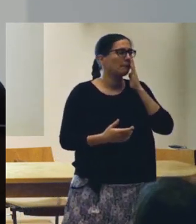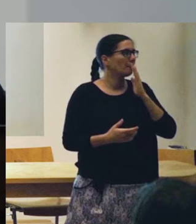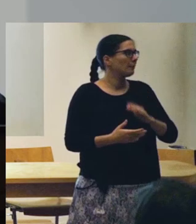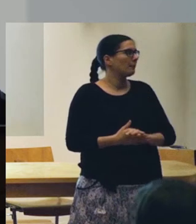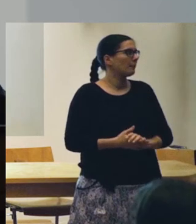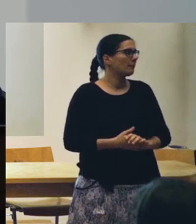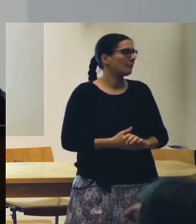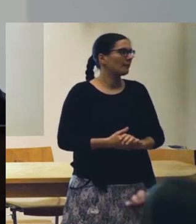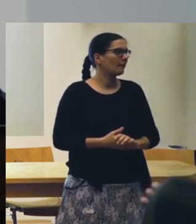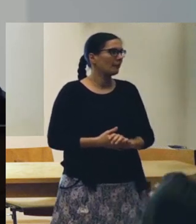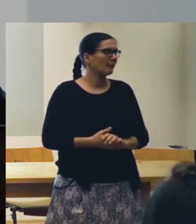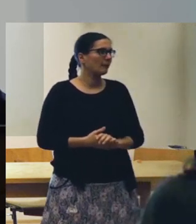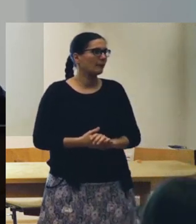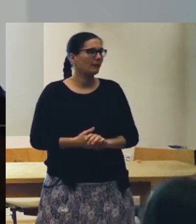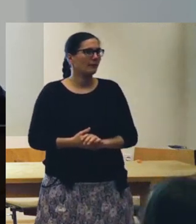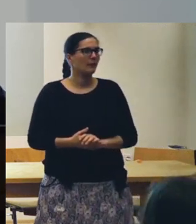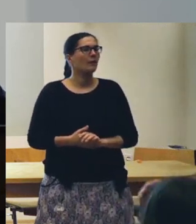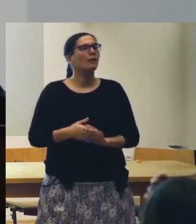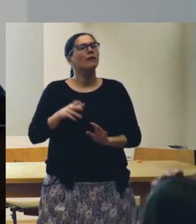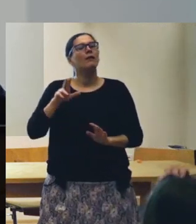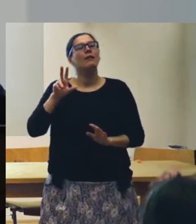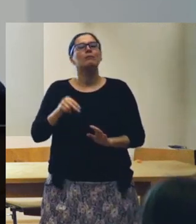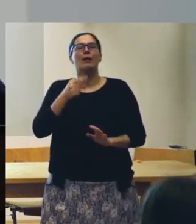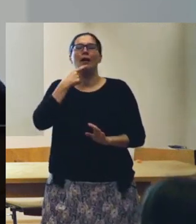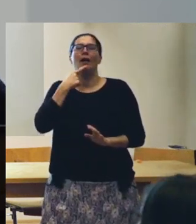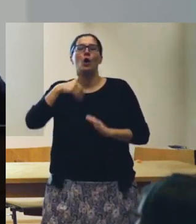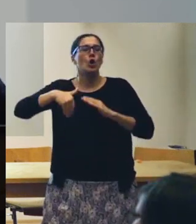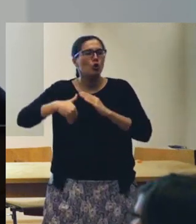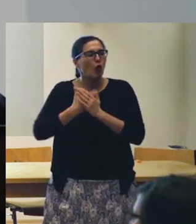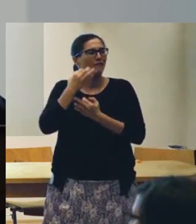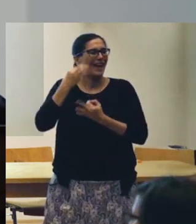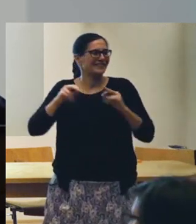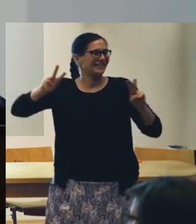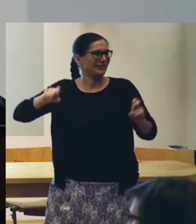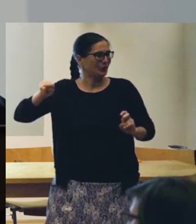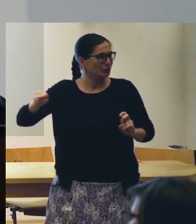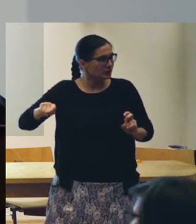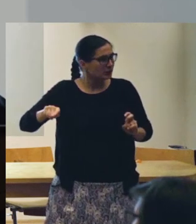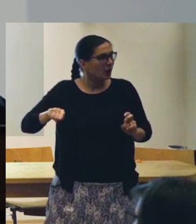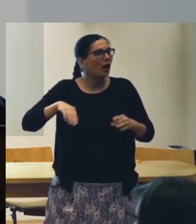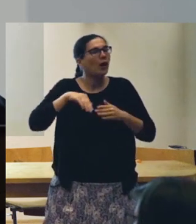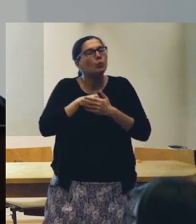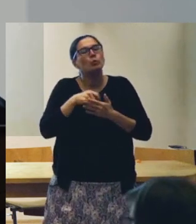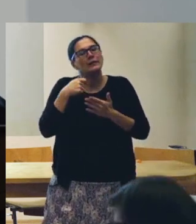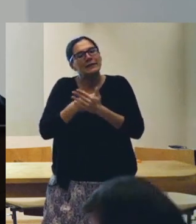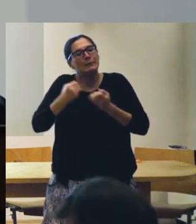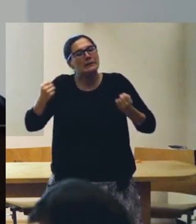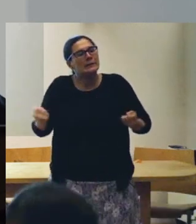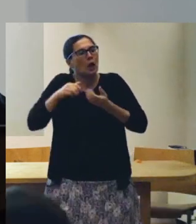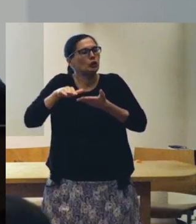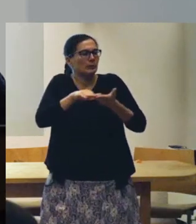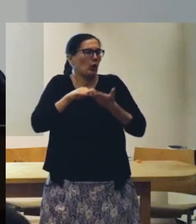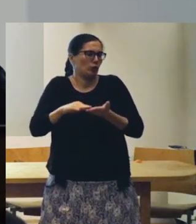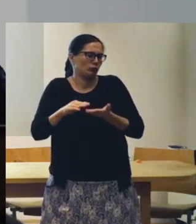jak si to už, to je celá institucionální tradice takzvaných nových institucí, nebo pro mě důležitý je koncept kritického muzea od